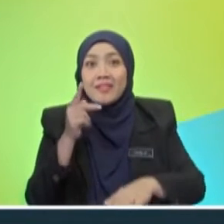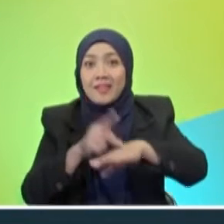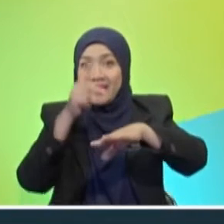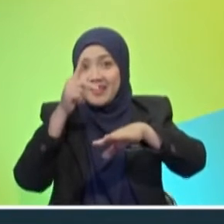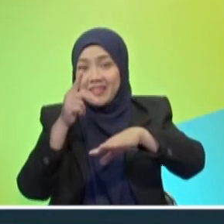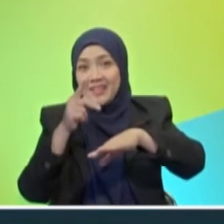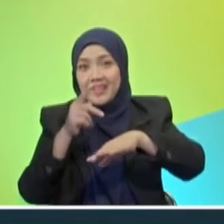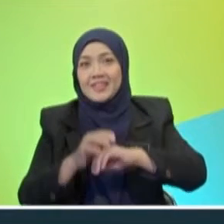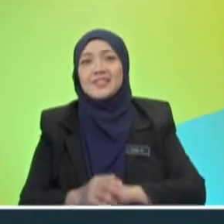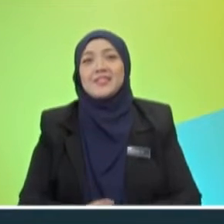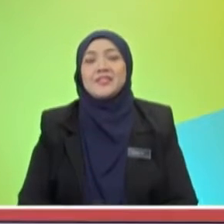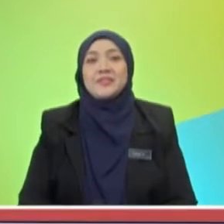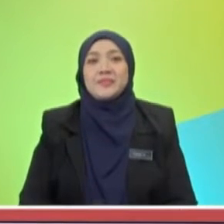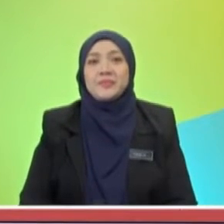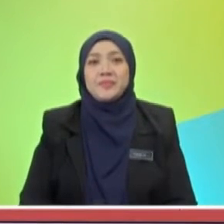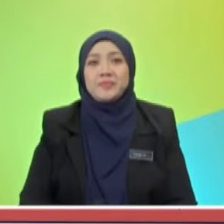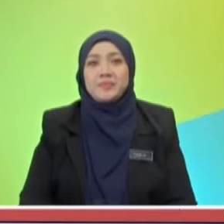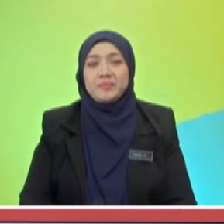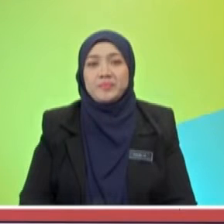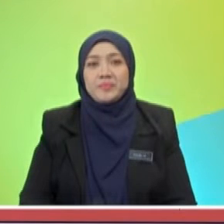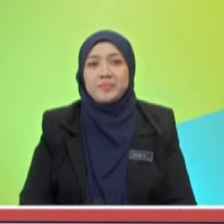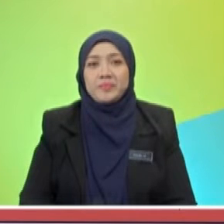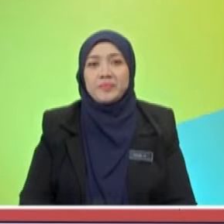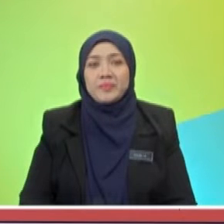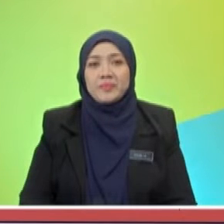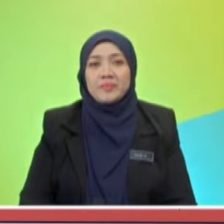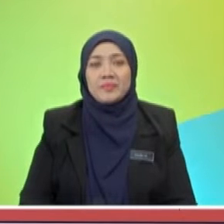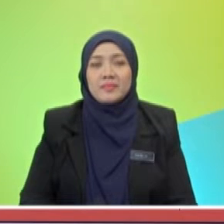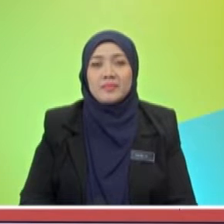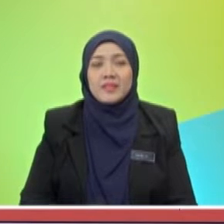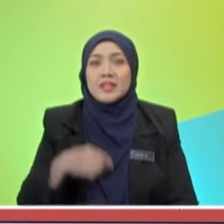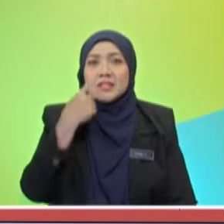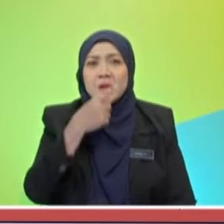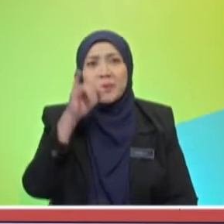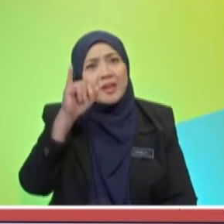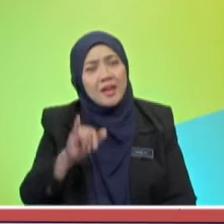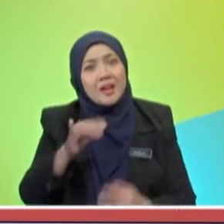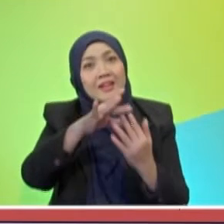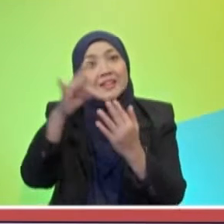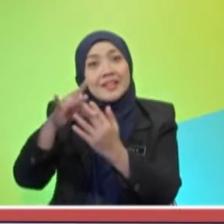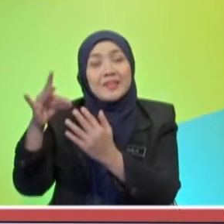Kita lihat. Siapa yang pertama, kena? Siapa yang akan dipilih oleh orang terbang?